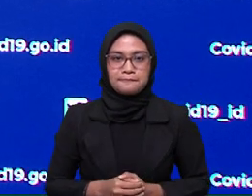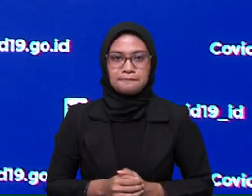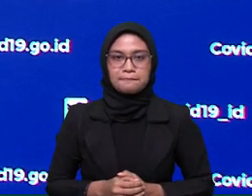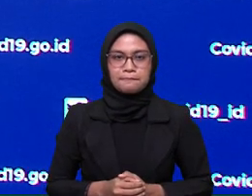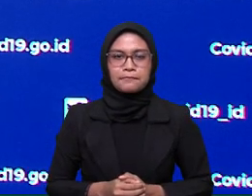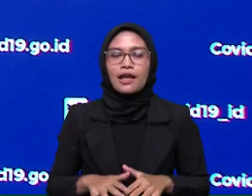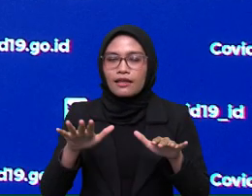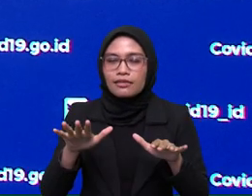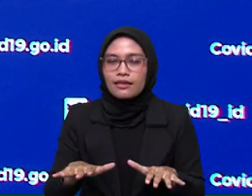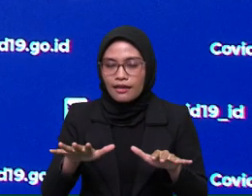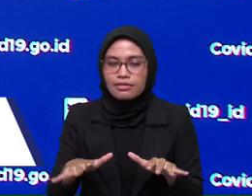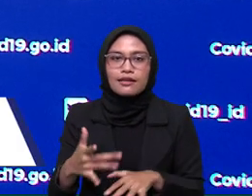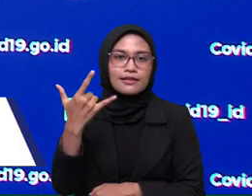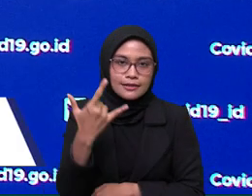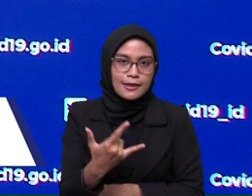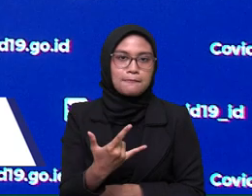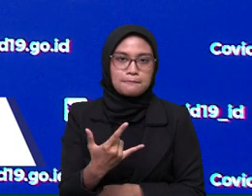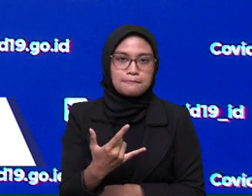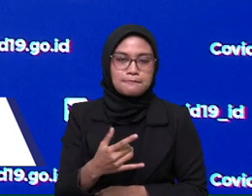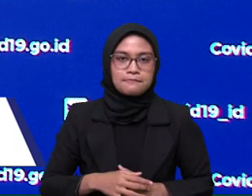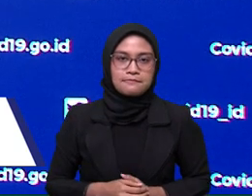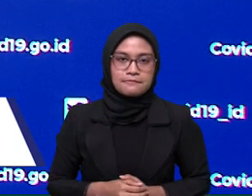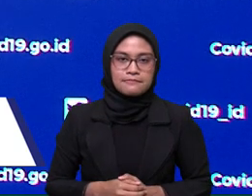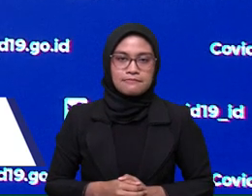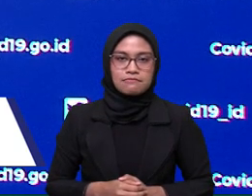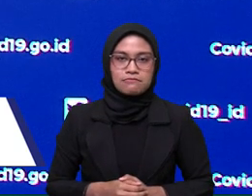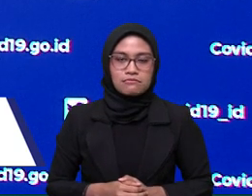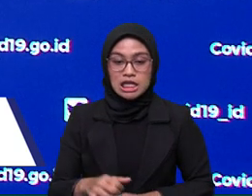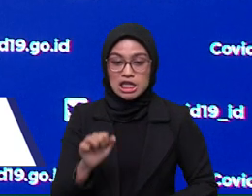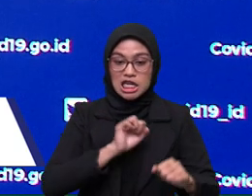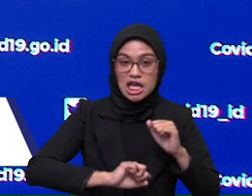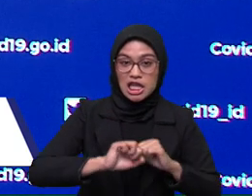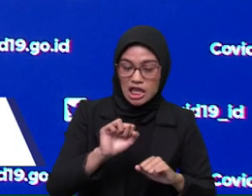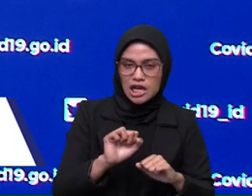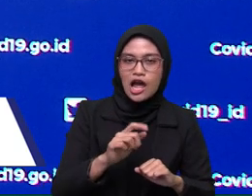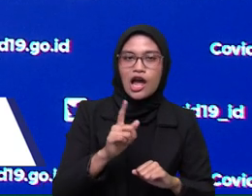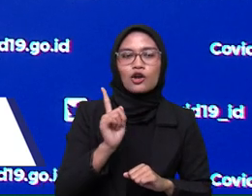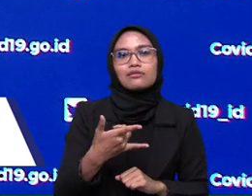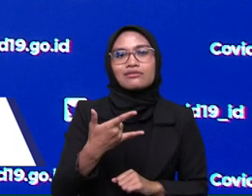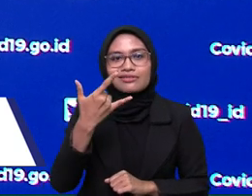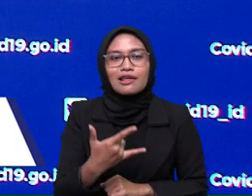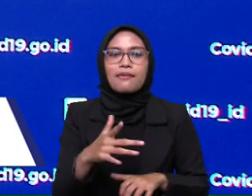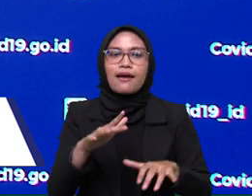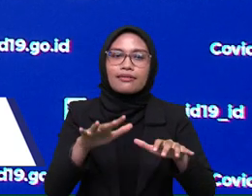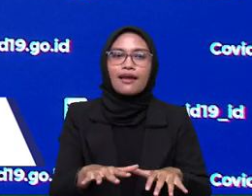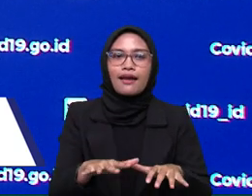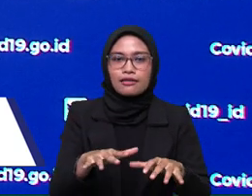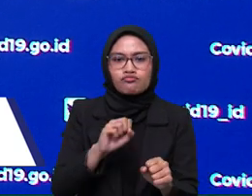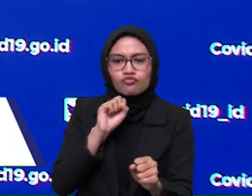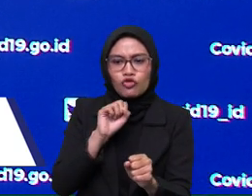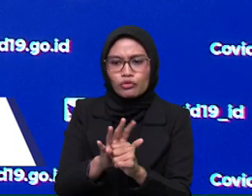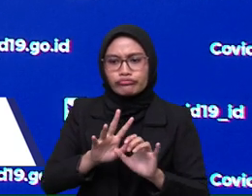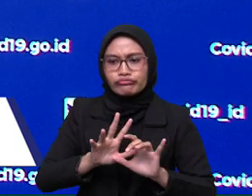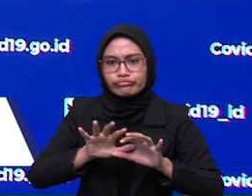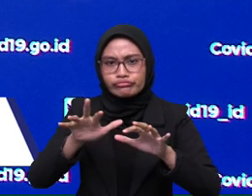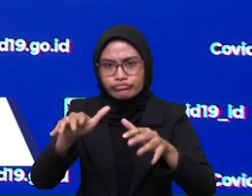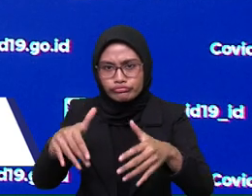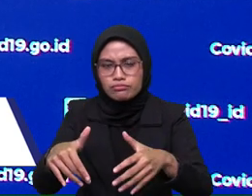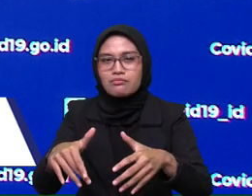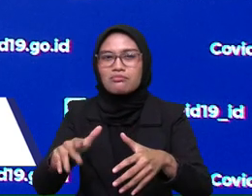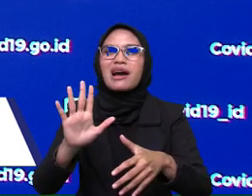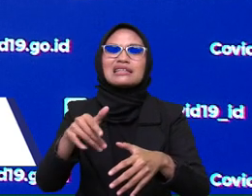kehati-hatian harus tetap diterapkan dalam kegiatan sehari-hari Karena pandemi ini belum selesai sewaktu-waktu